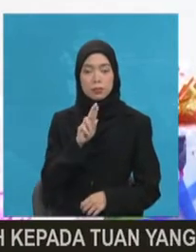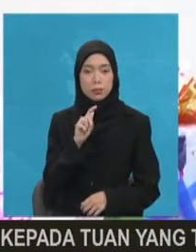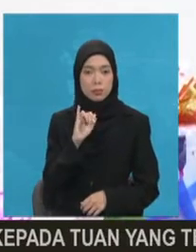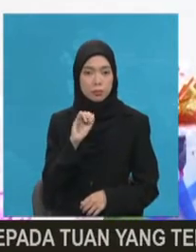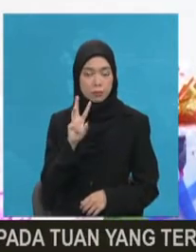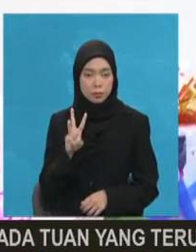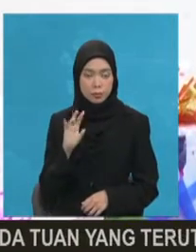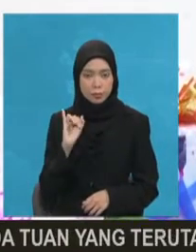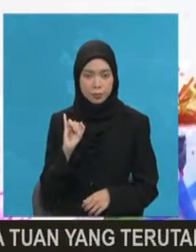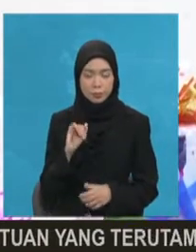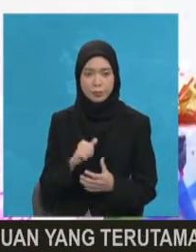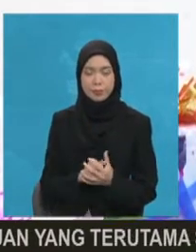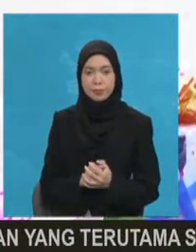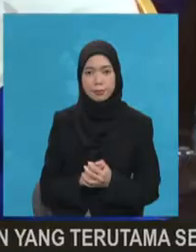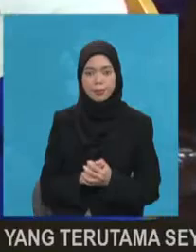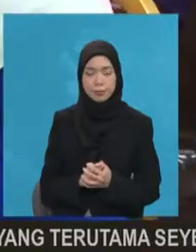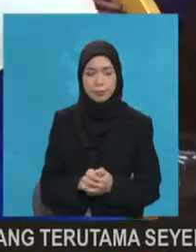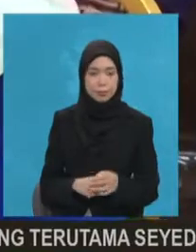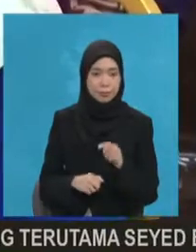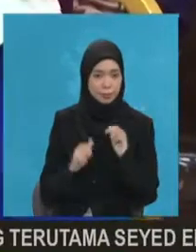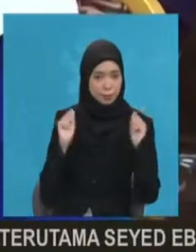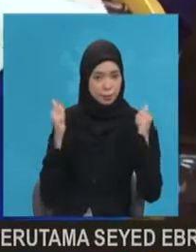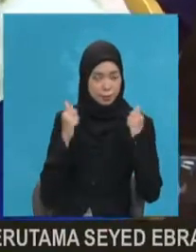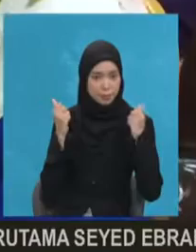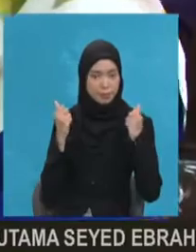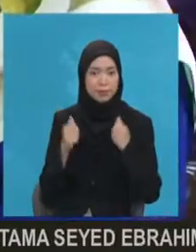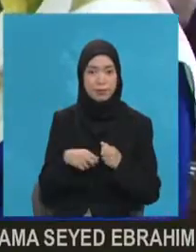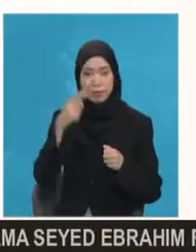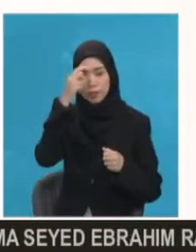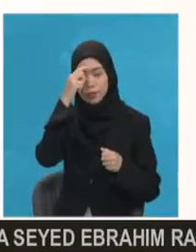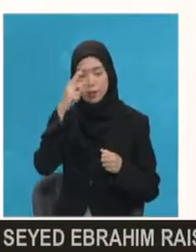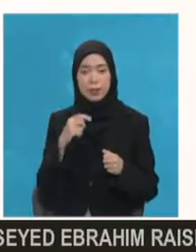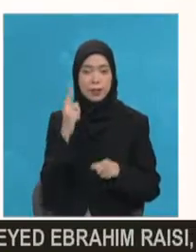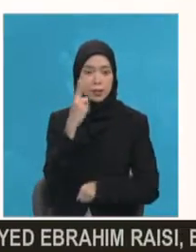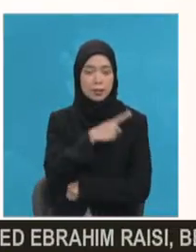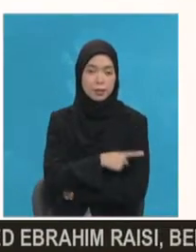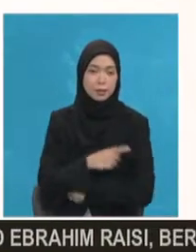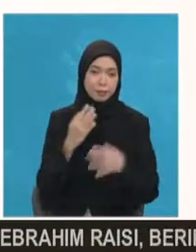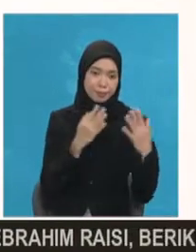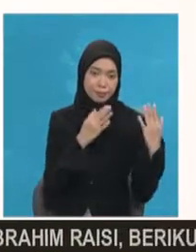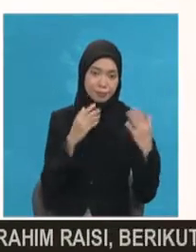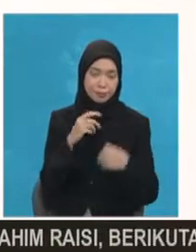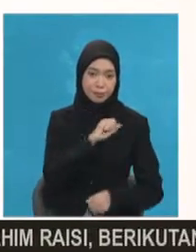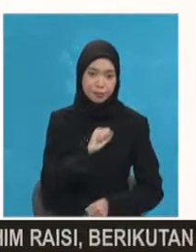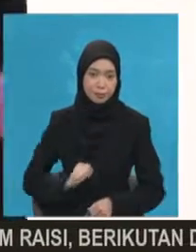daerah tubuh ini diadukan bersempena ulang tahun hari keputeraan kebawah duli Yang Maha mulia ke-75